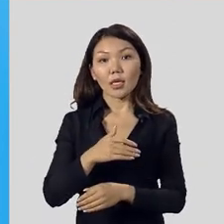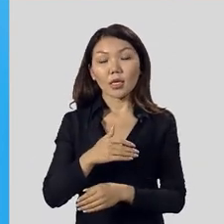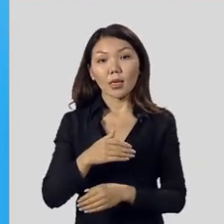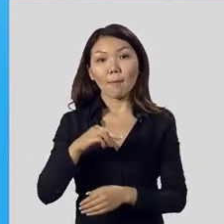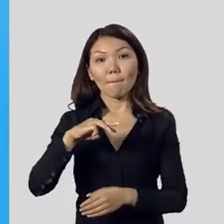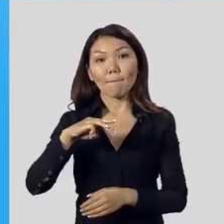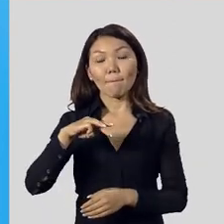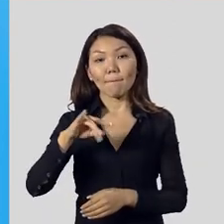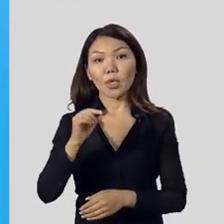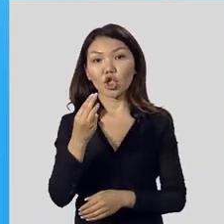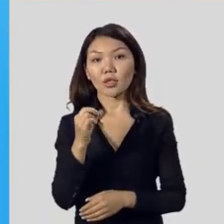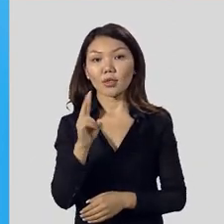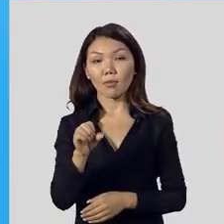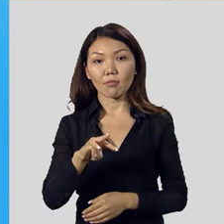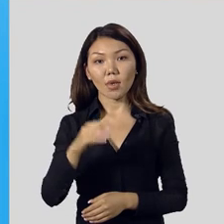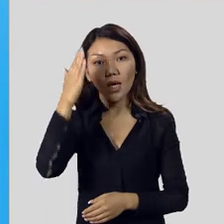шеи.